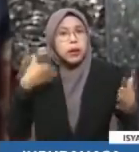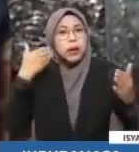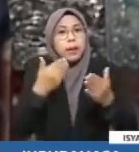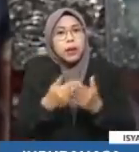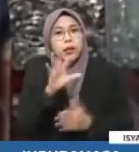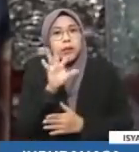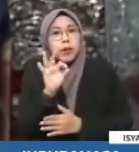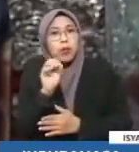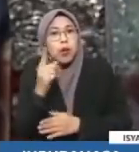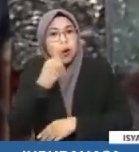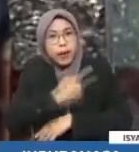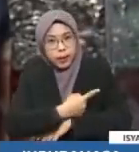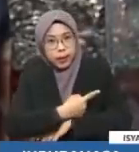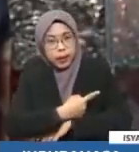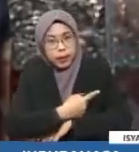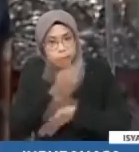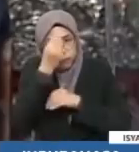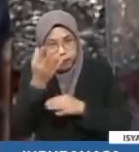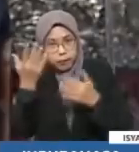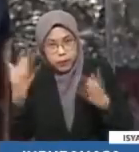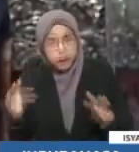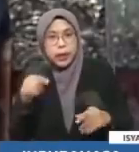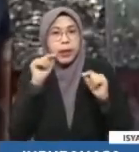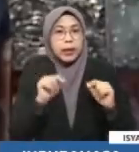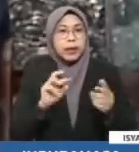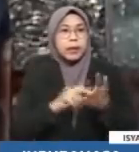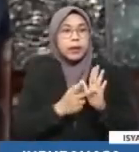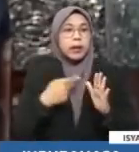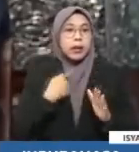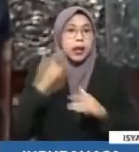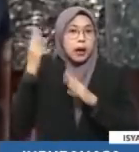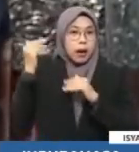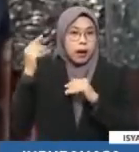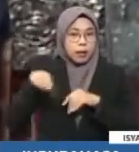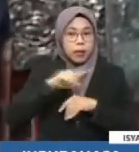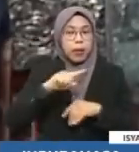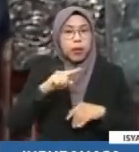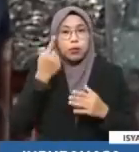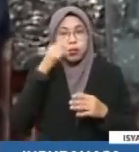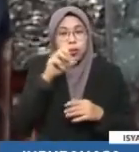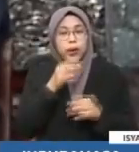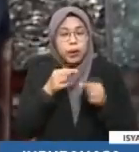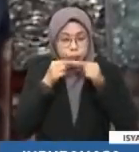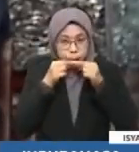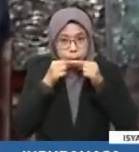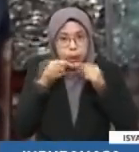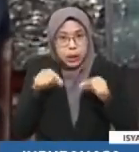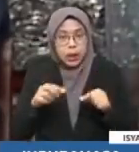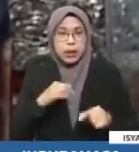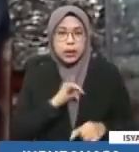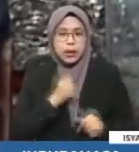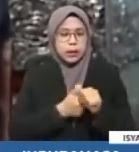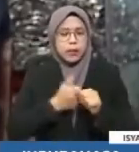sampai Juli 25 dipahamkan jadi inilah kalau kita memarkan serai ber-tag ini memang saya